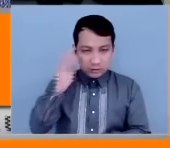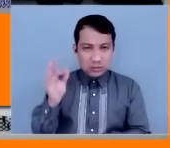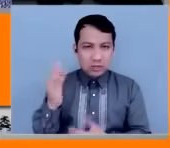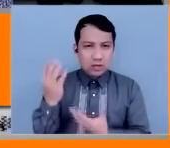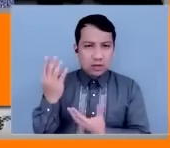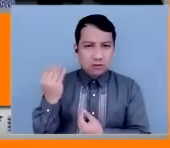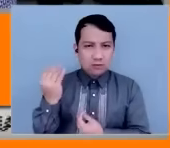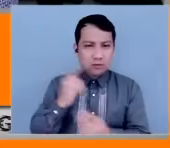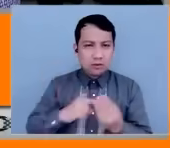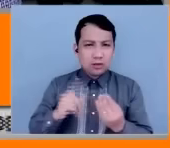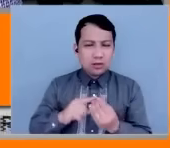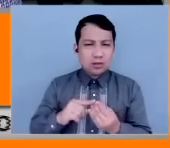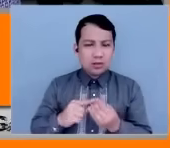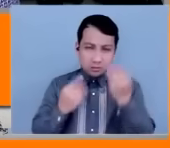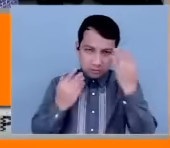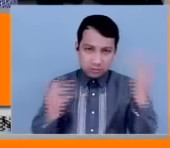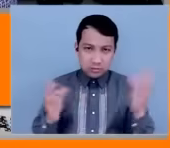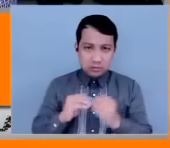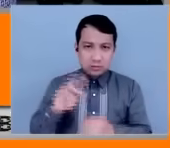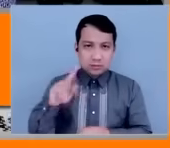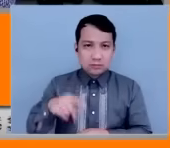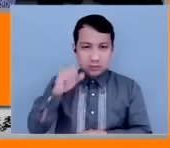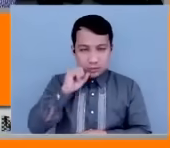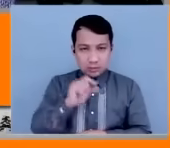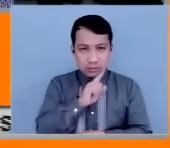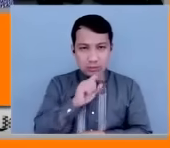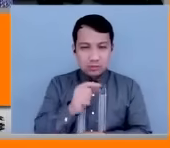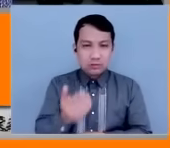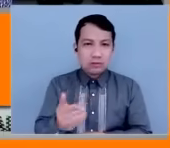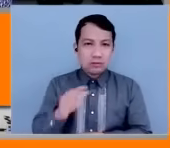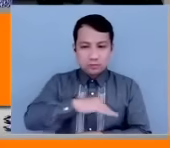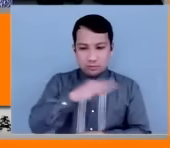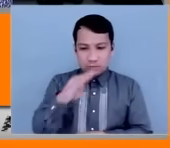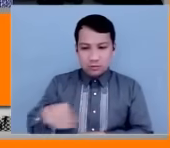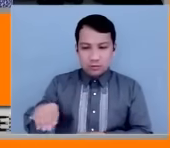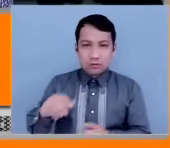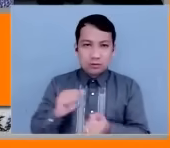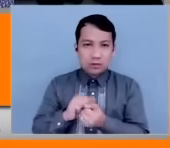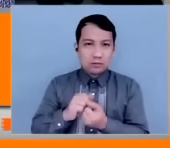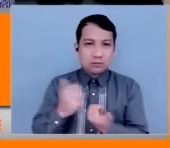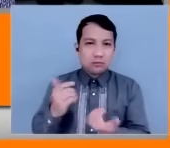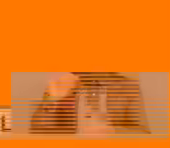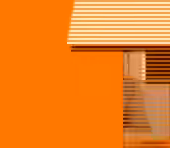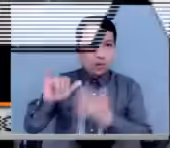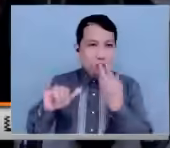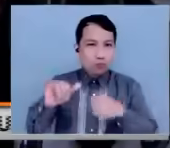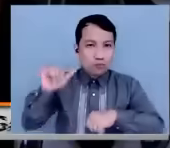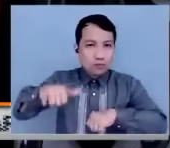ginawa sa ni VP Sara sa bohol at sino-sino pa ang mga absent sa zona